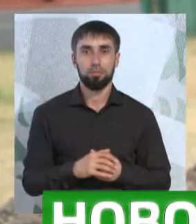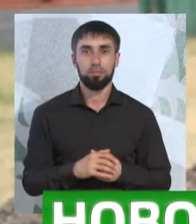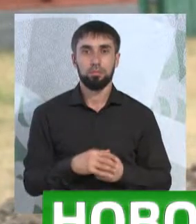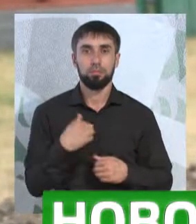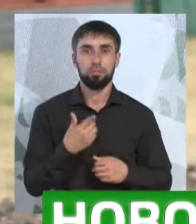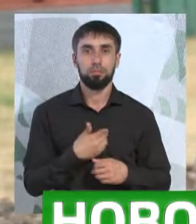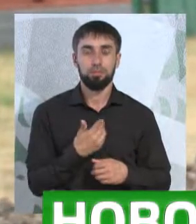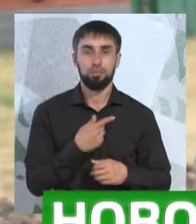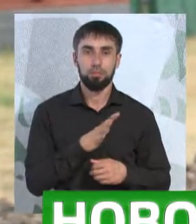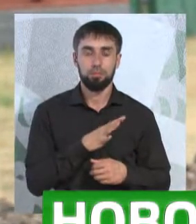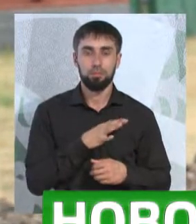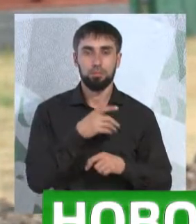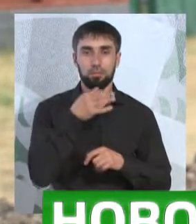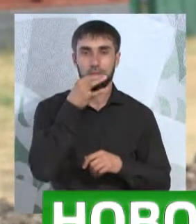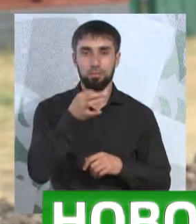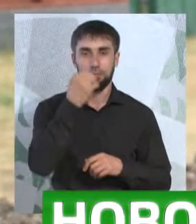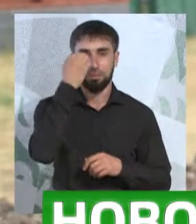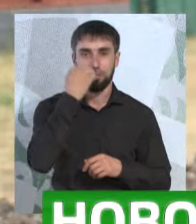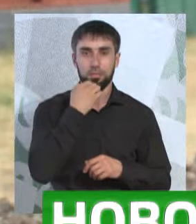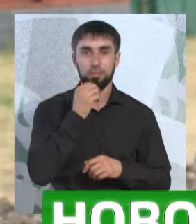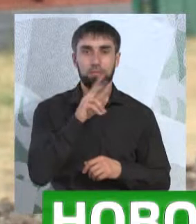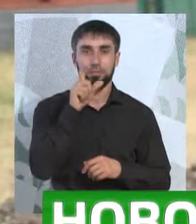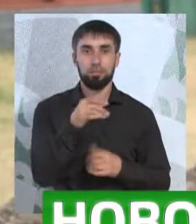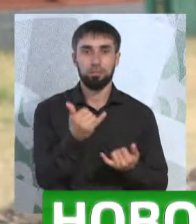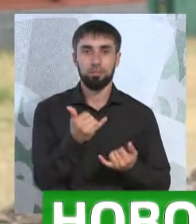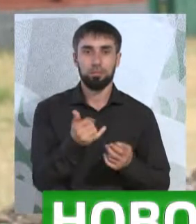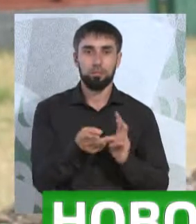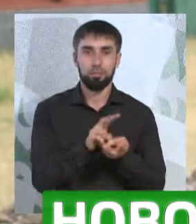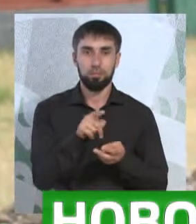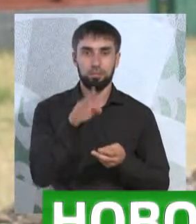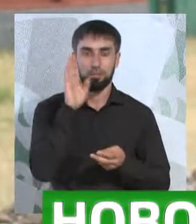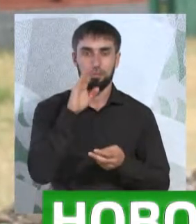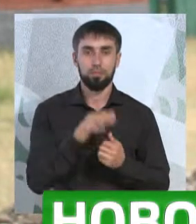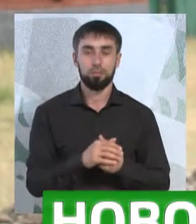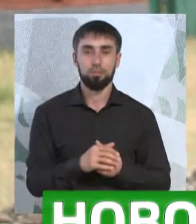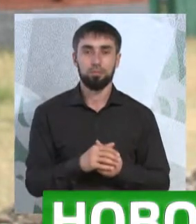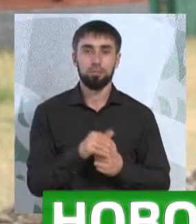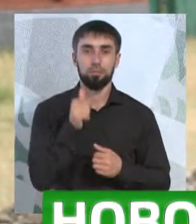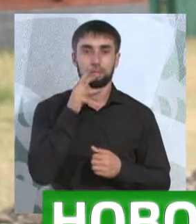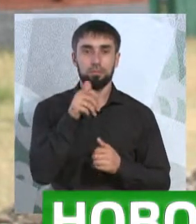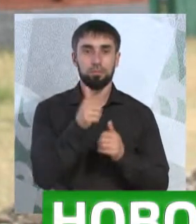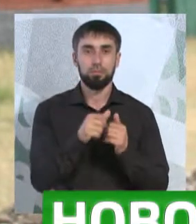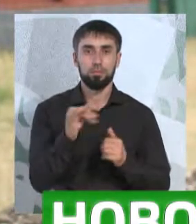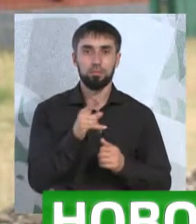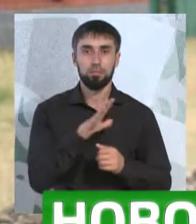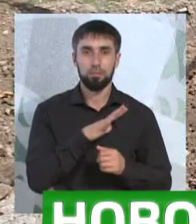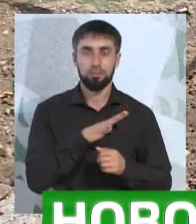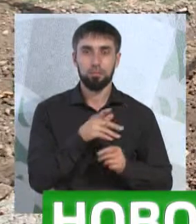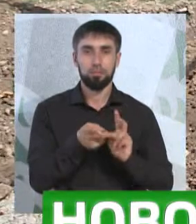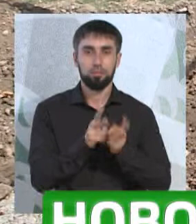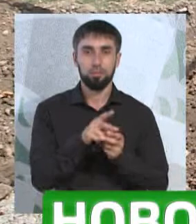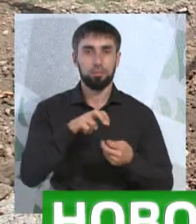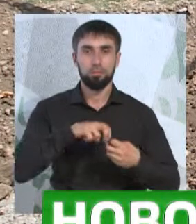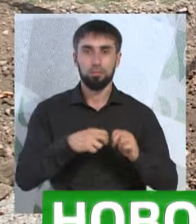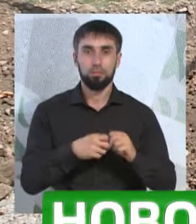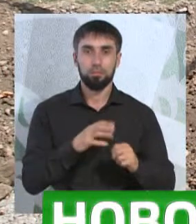Хотелось бы поблагодарить тех работников, которые сегодня эту воду меняют, так как каждый раз, когда меняли эту воду, создавались проблемы.